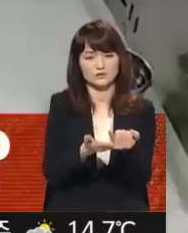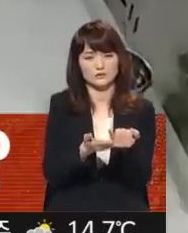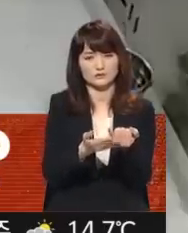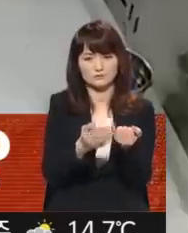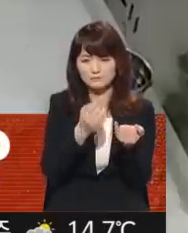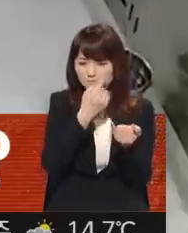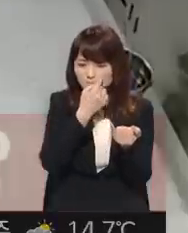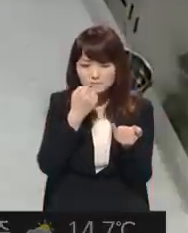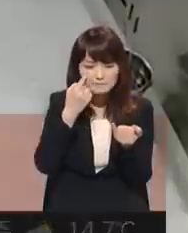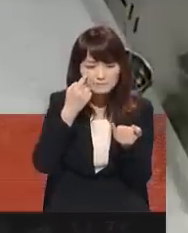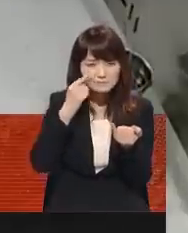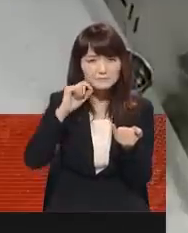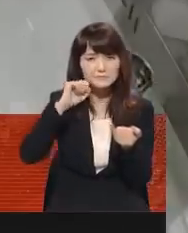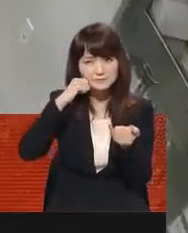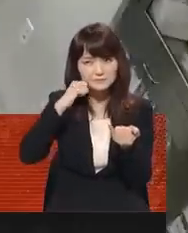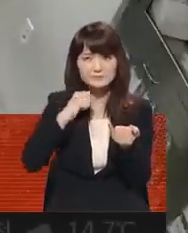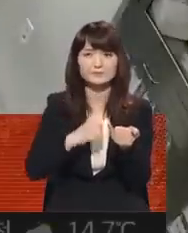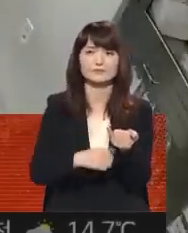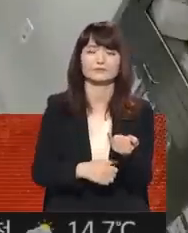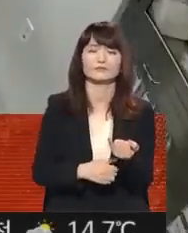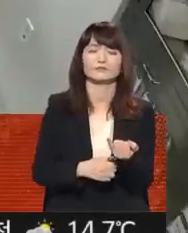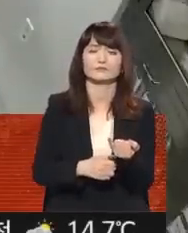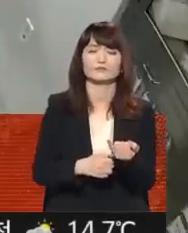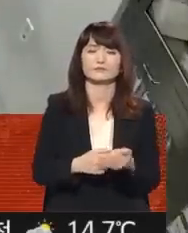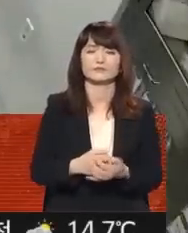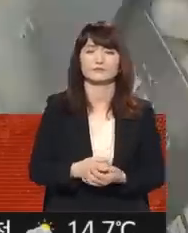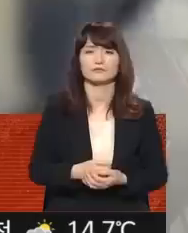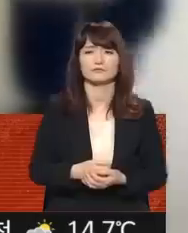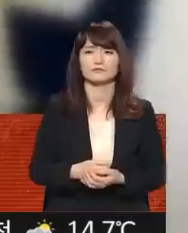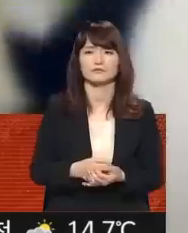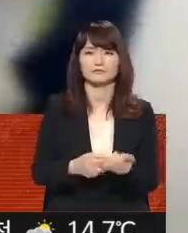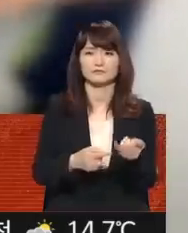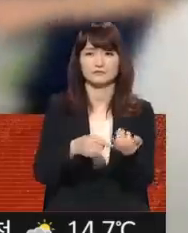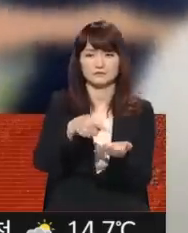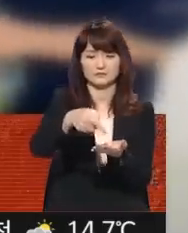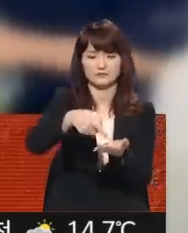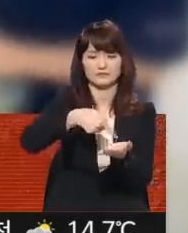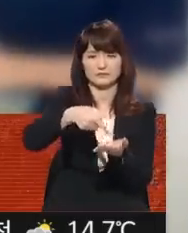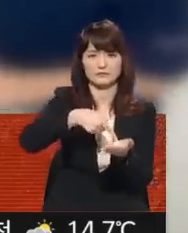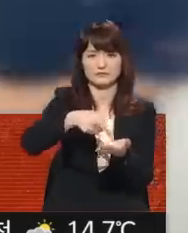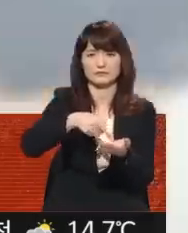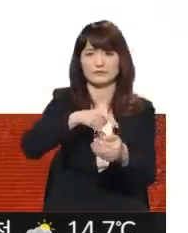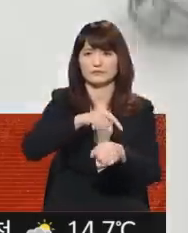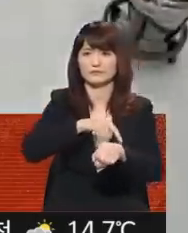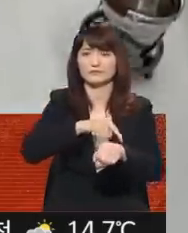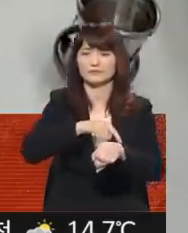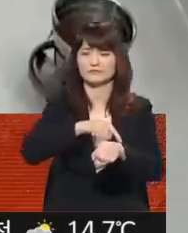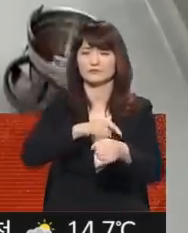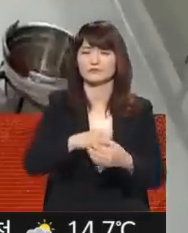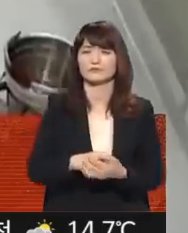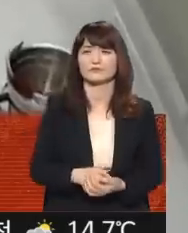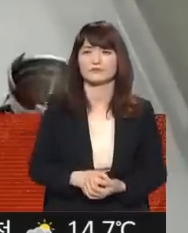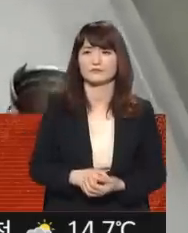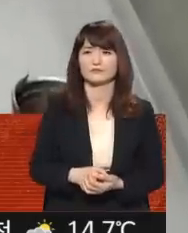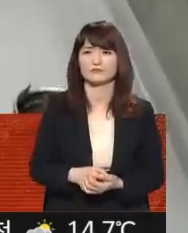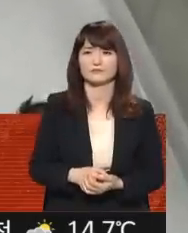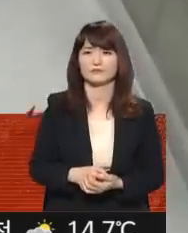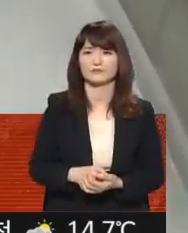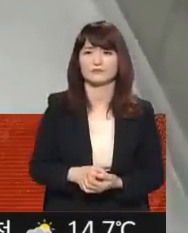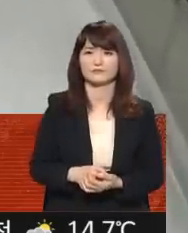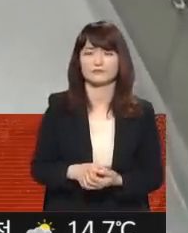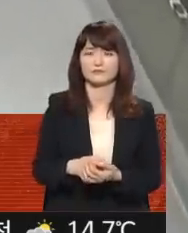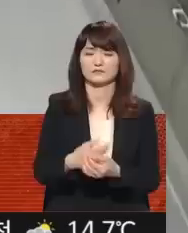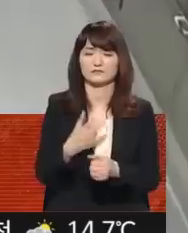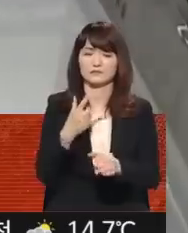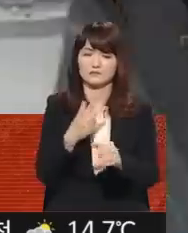쉽지 않을 거라는 일단 개인적인 생각이 좀 드는데요 그래서 이제 사랑에 대한 수술 시간을 통틀어서 마치 의사가이 안에 있었던